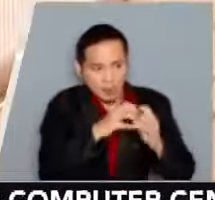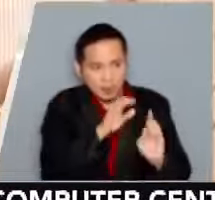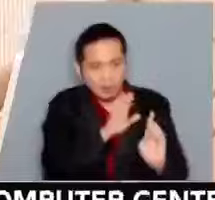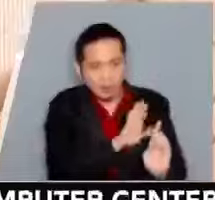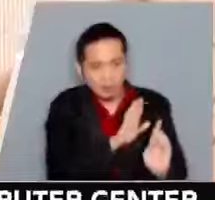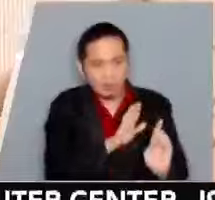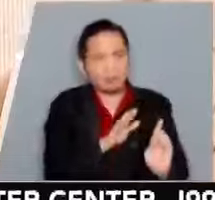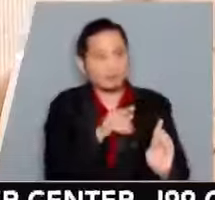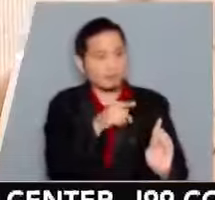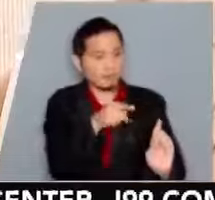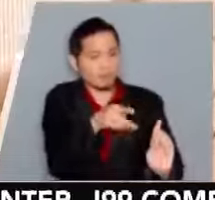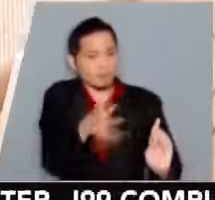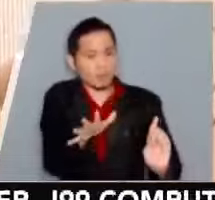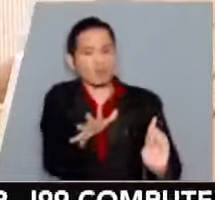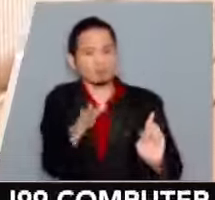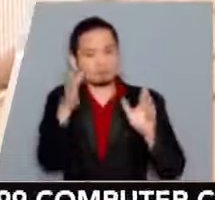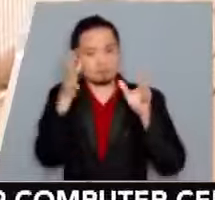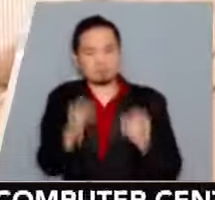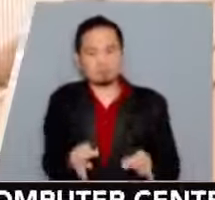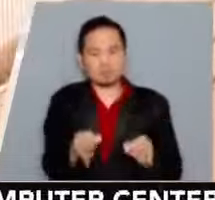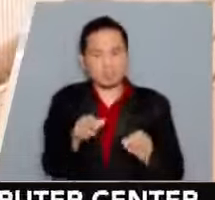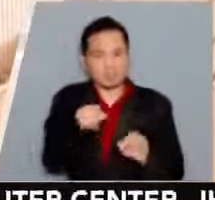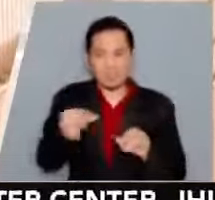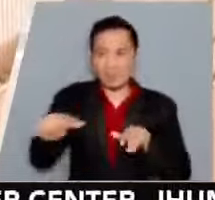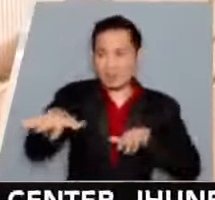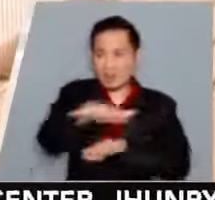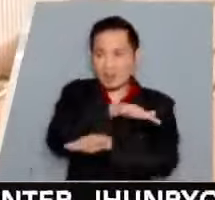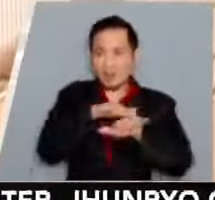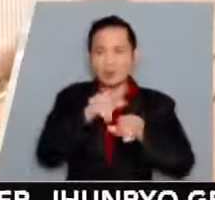area at National geological Monument